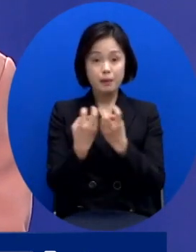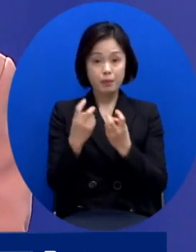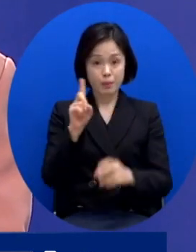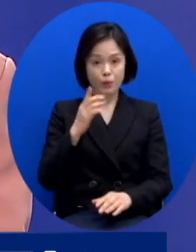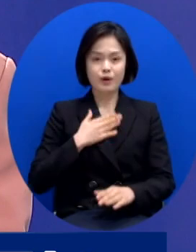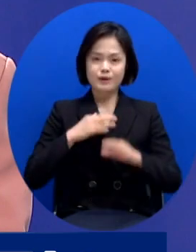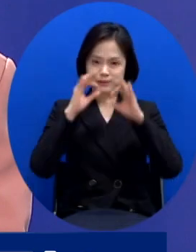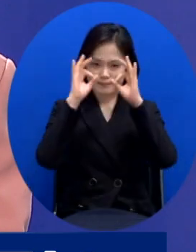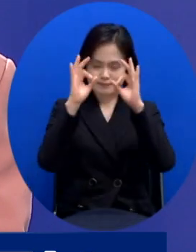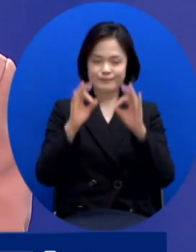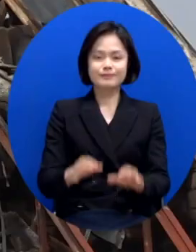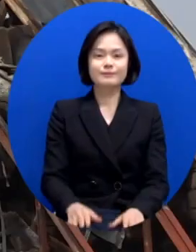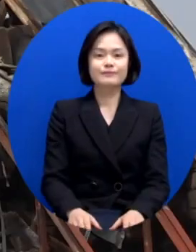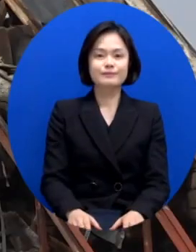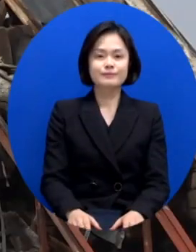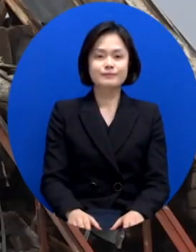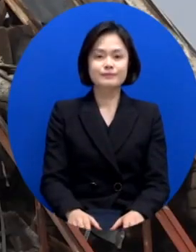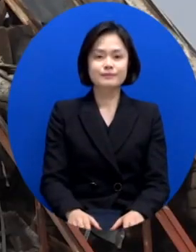가 됐습니다